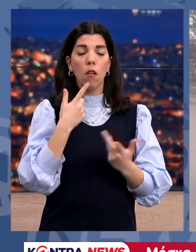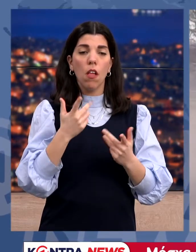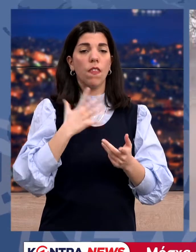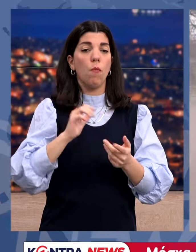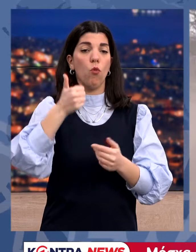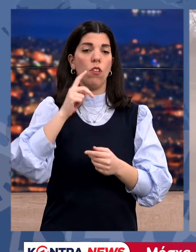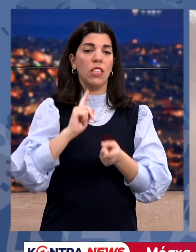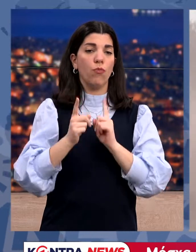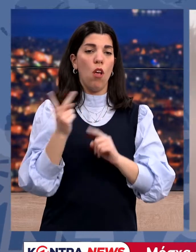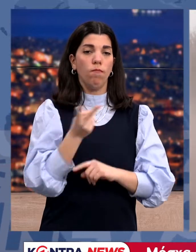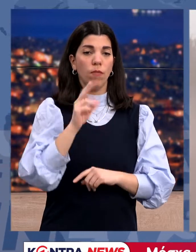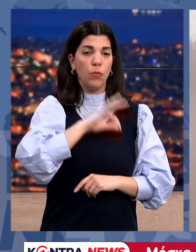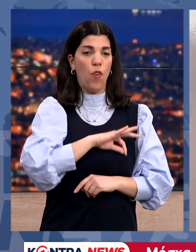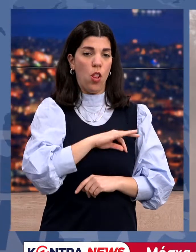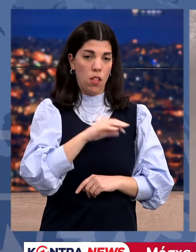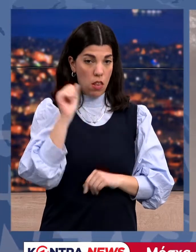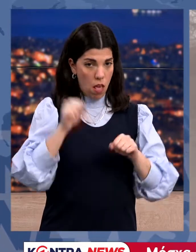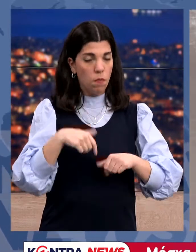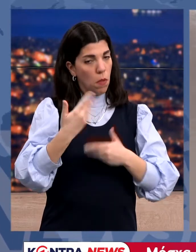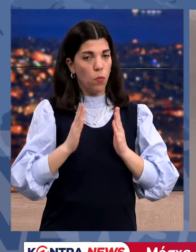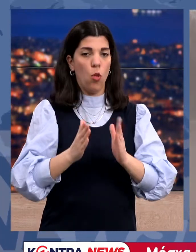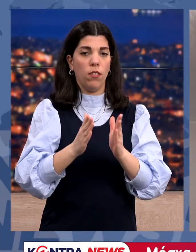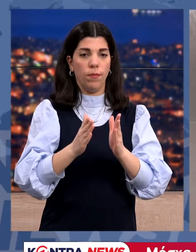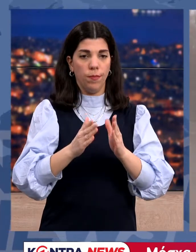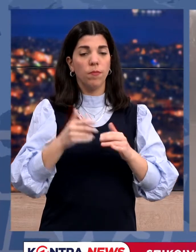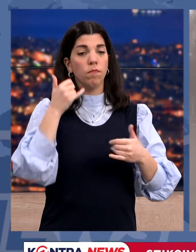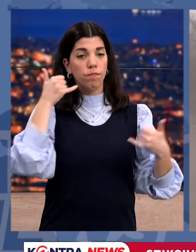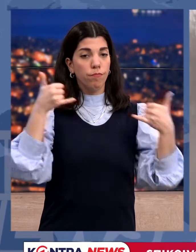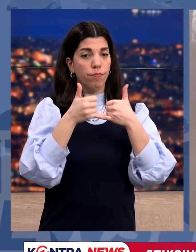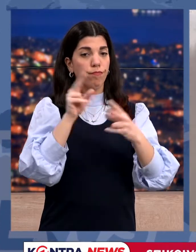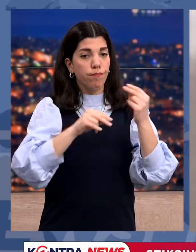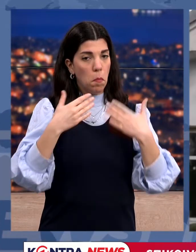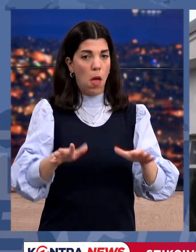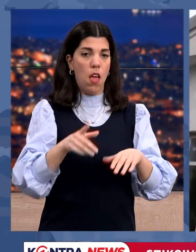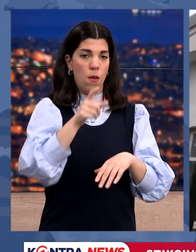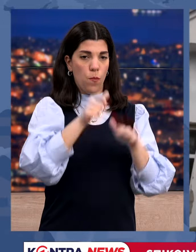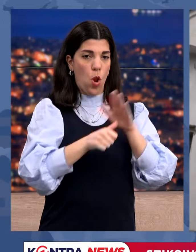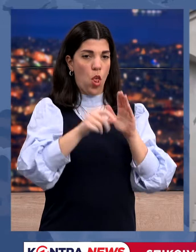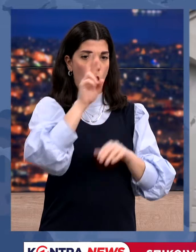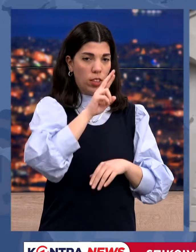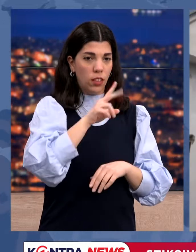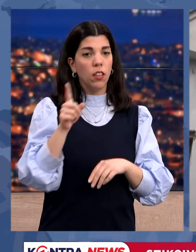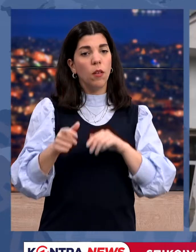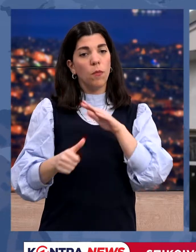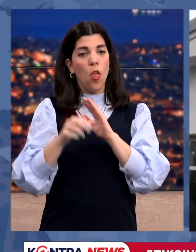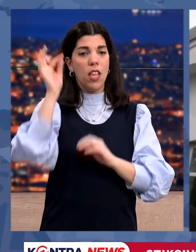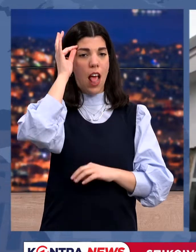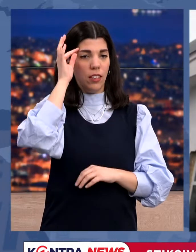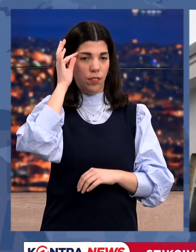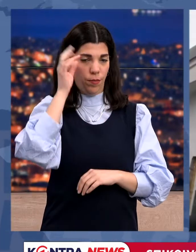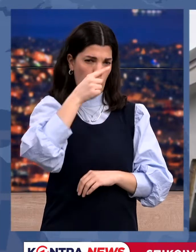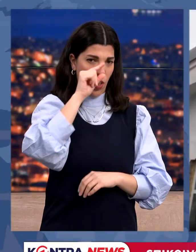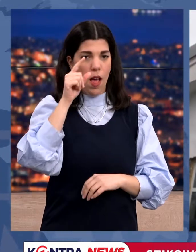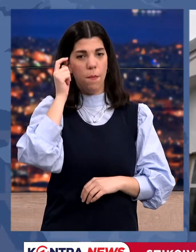μ μ συμφωνία προς το συμφέρον και των δύο πλευρών τηλεφωνική επικοινωνία με το βλαντιμίρ πούτιν είχε ο γάλλος πρόεδρος emmanuel